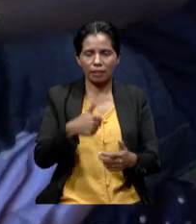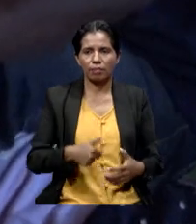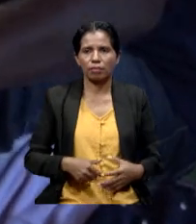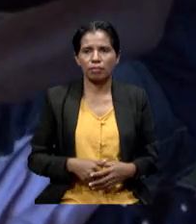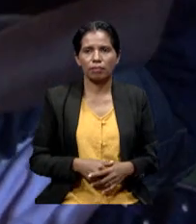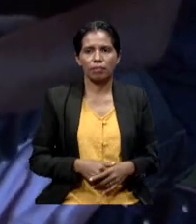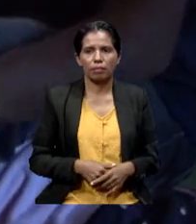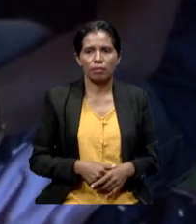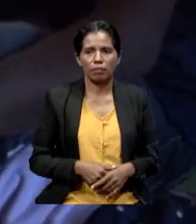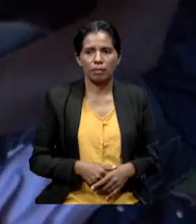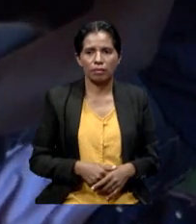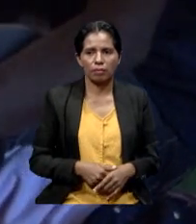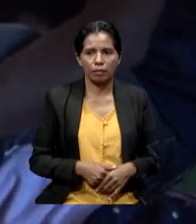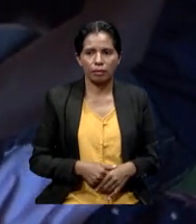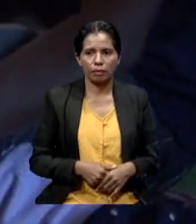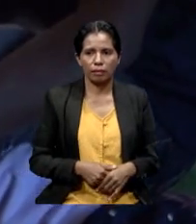Ihan hela.